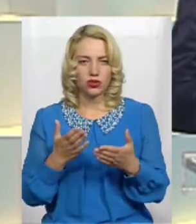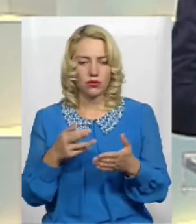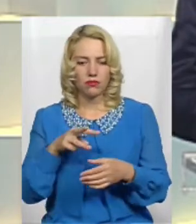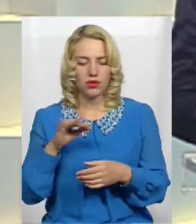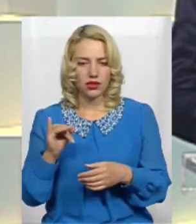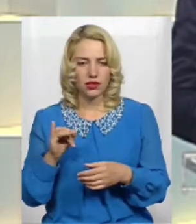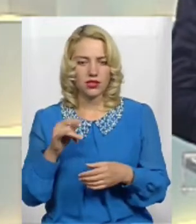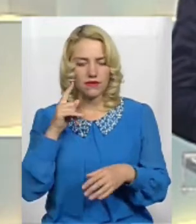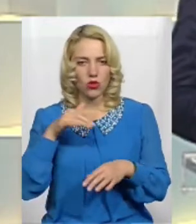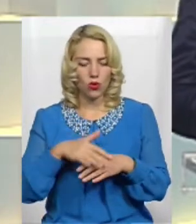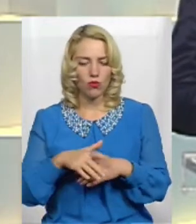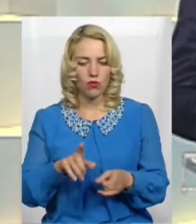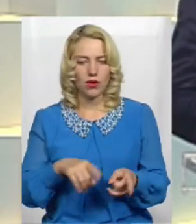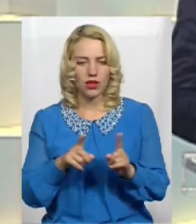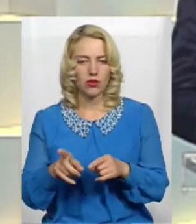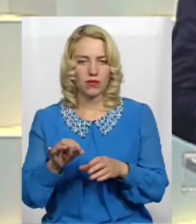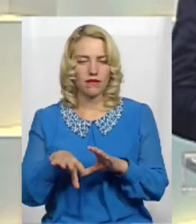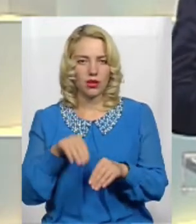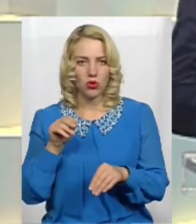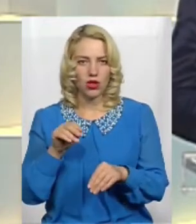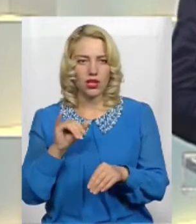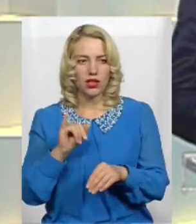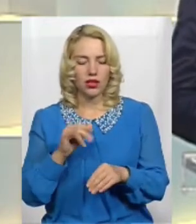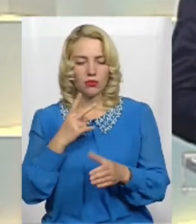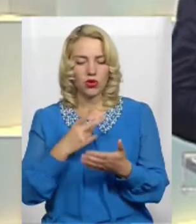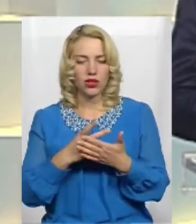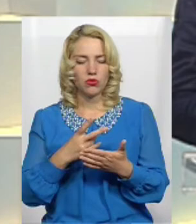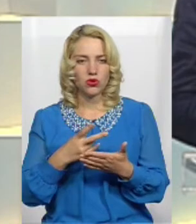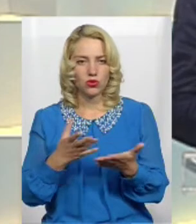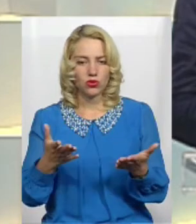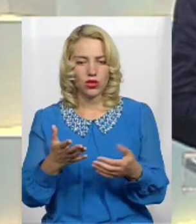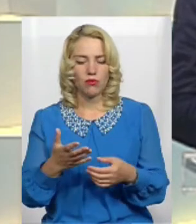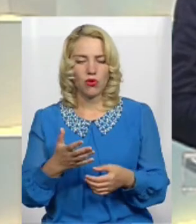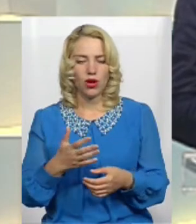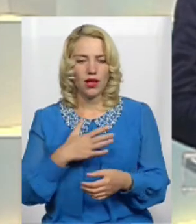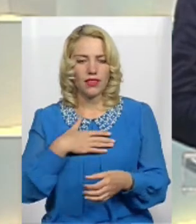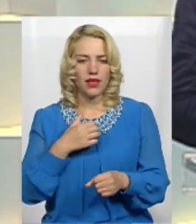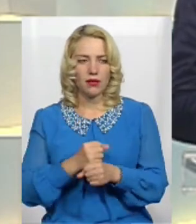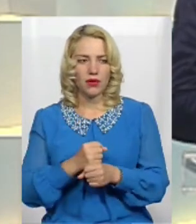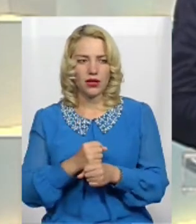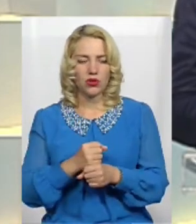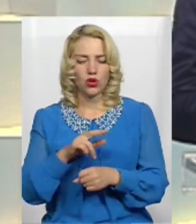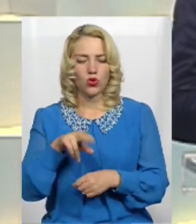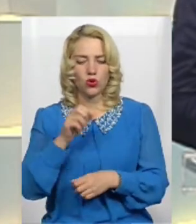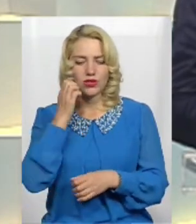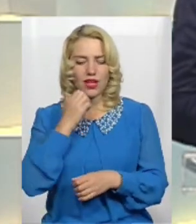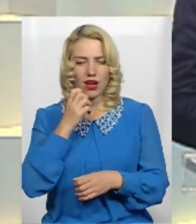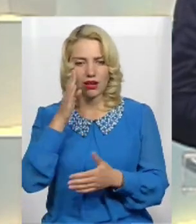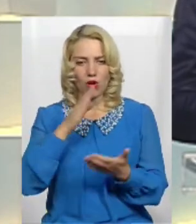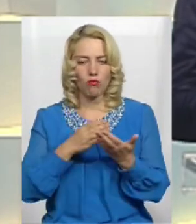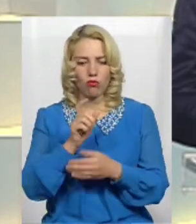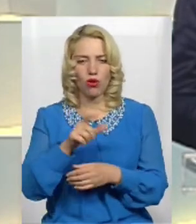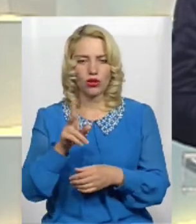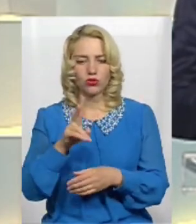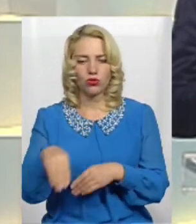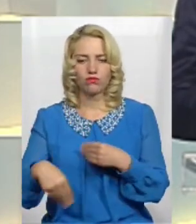якщо ми свідомо прийдемо на вибори і продемонструємо неприхильність до старих політиків і ті, які роздають